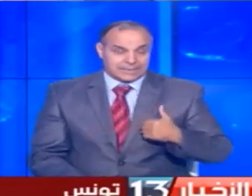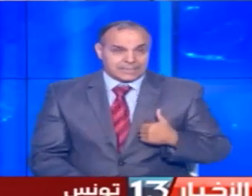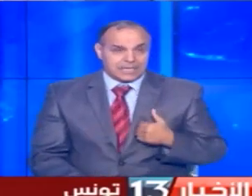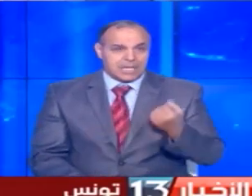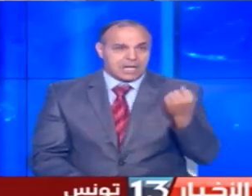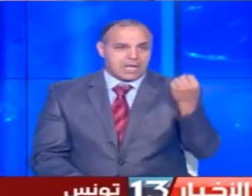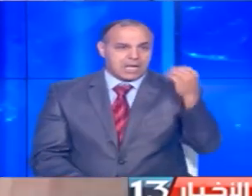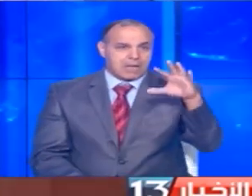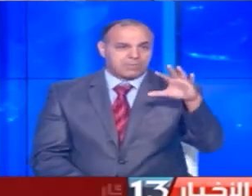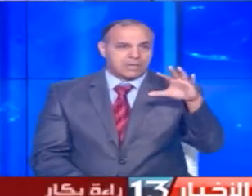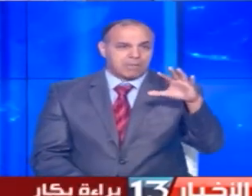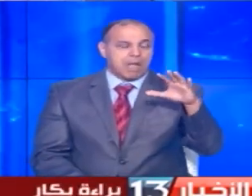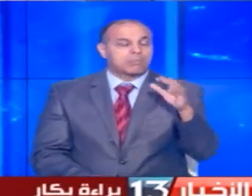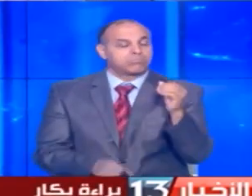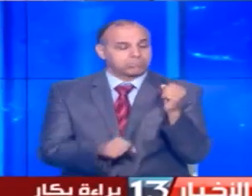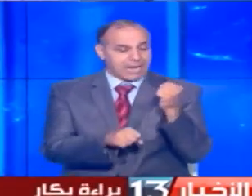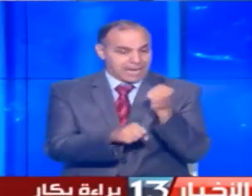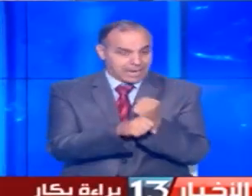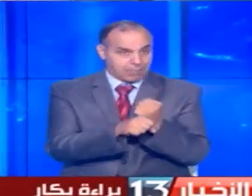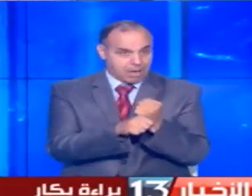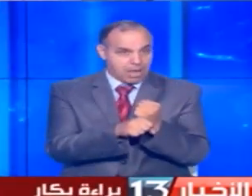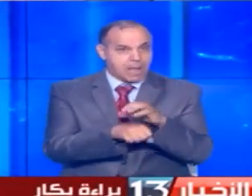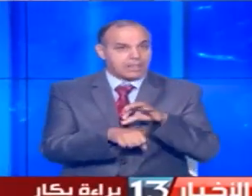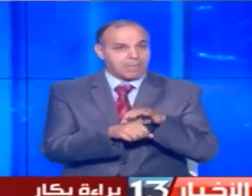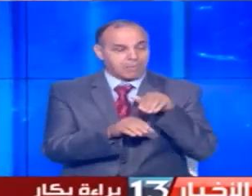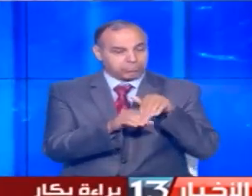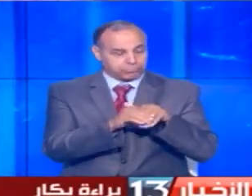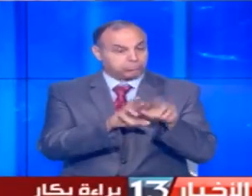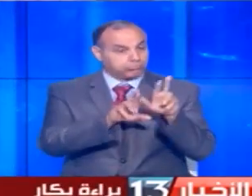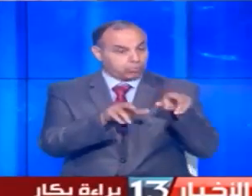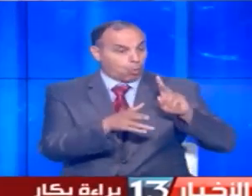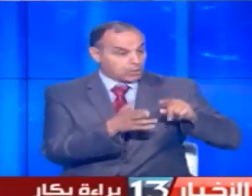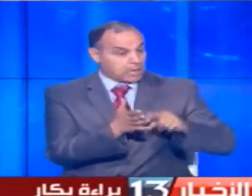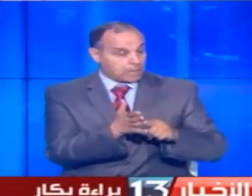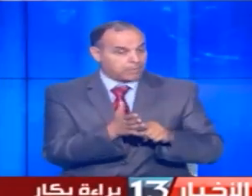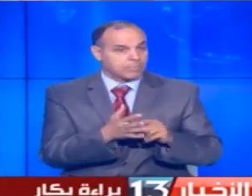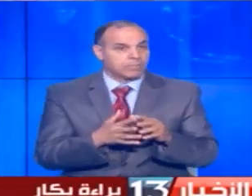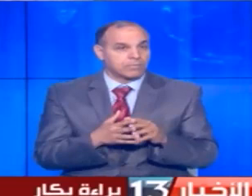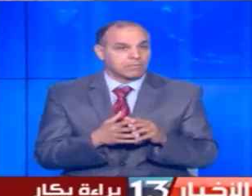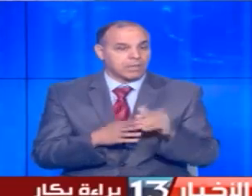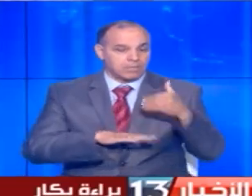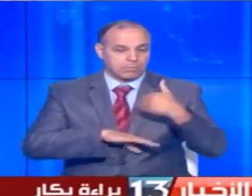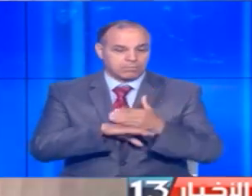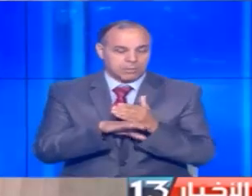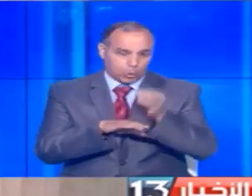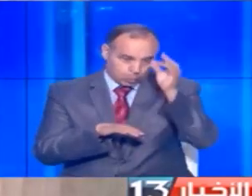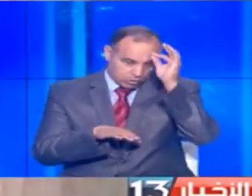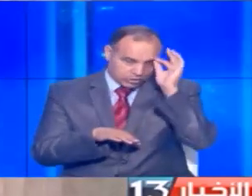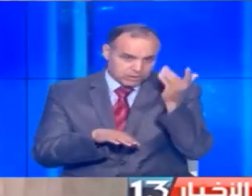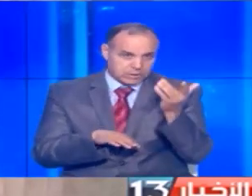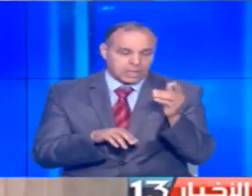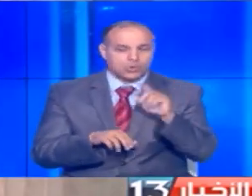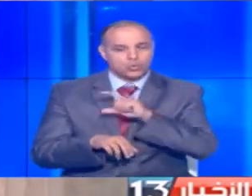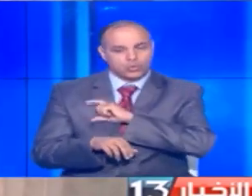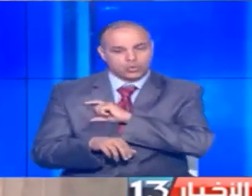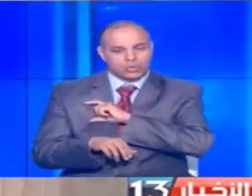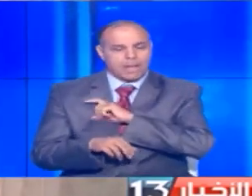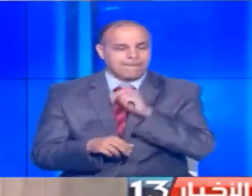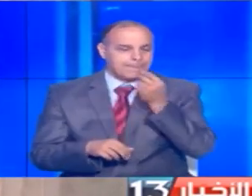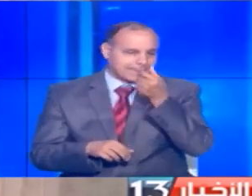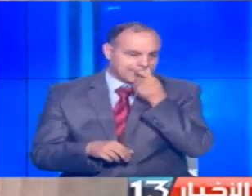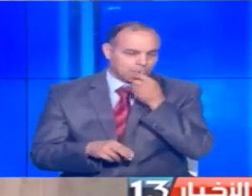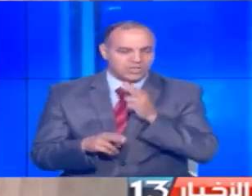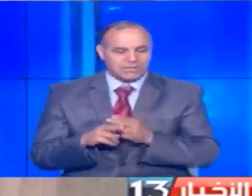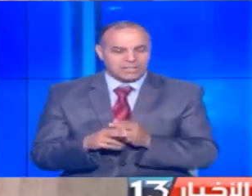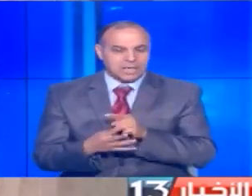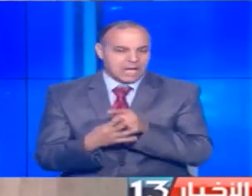500 بوست تاع أطباء داخلين متعاقدين مقسمين على تونس، سوسة، مستير